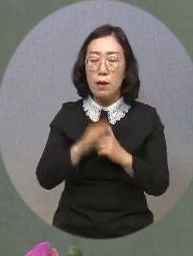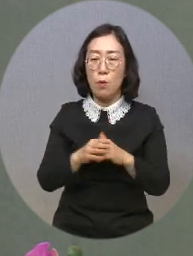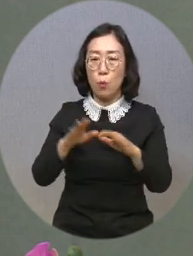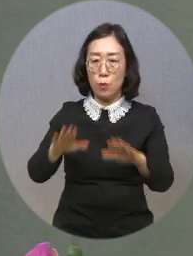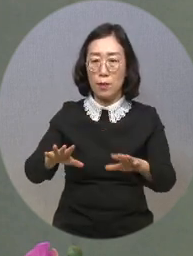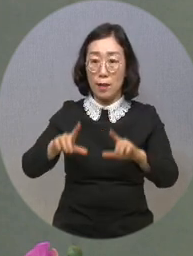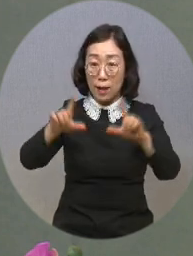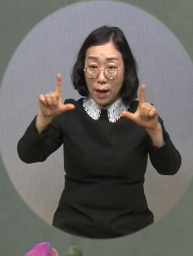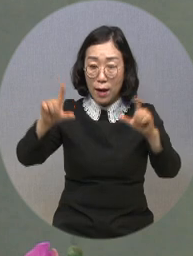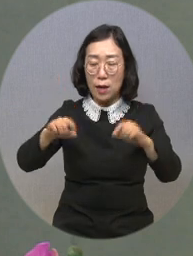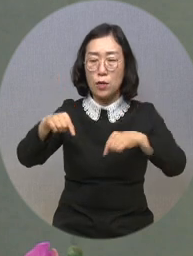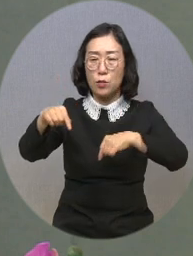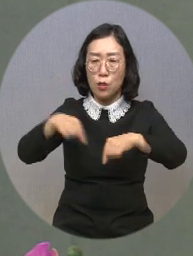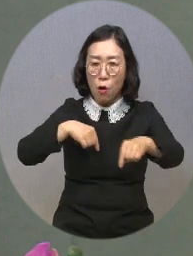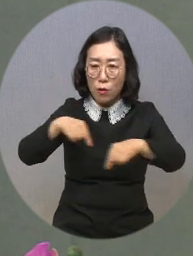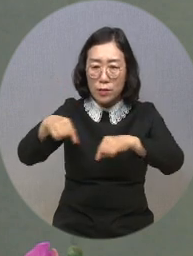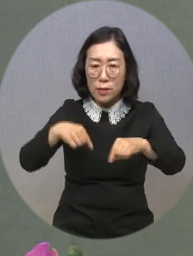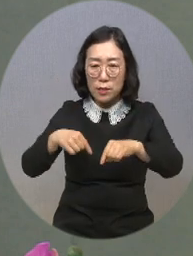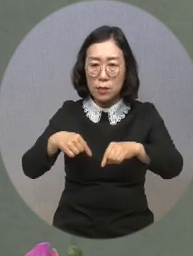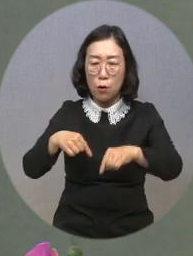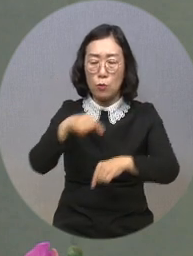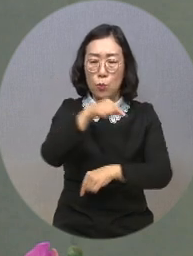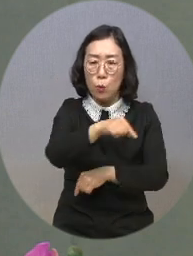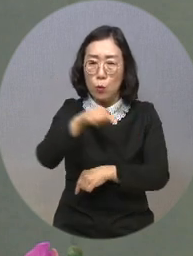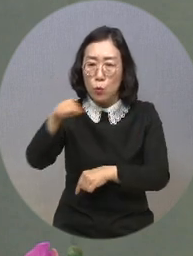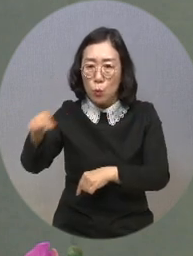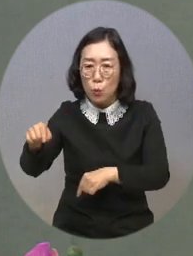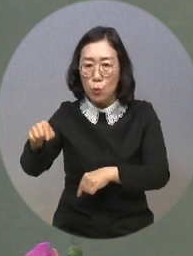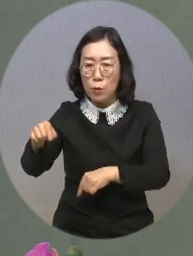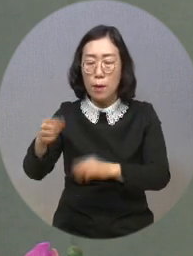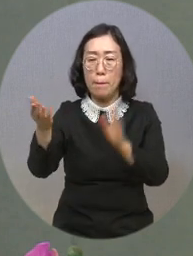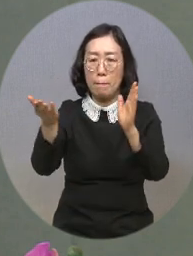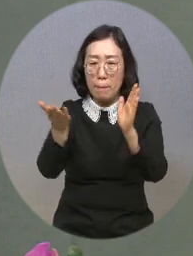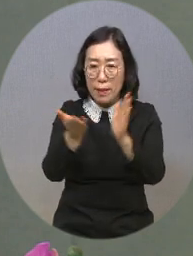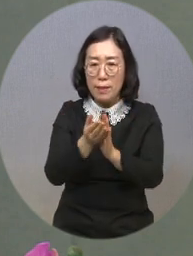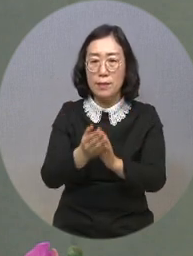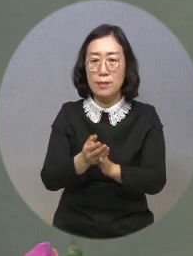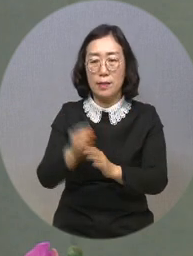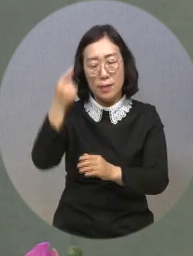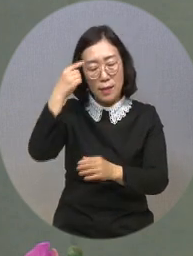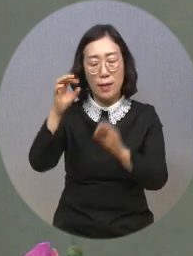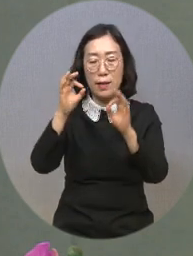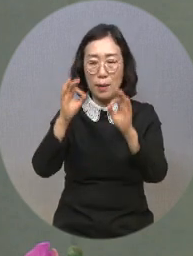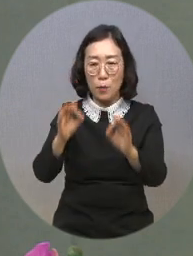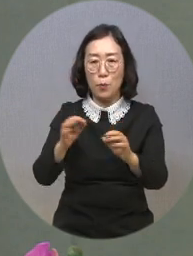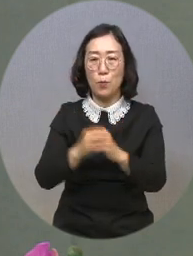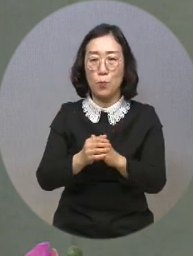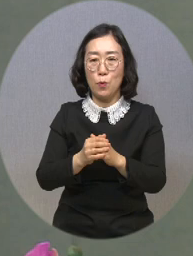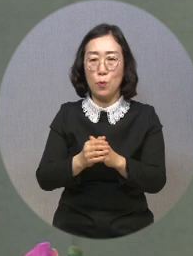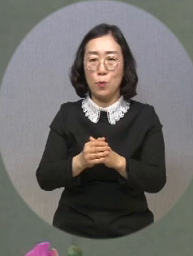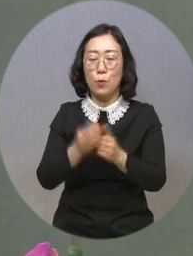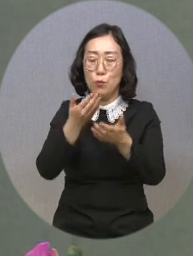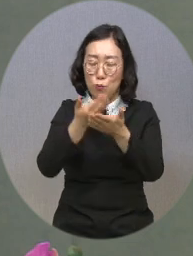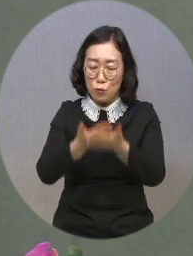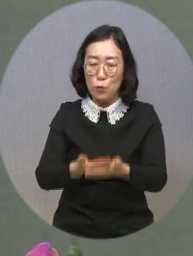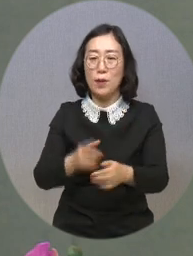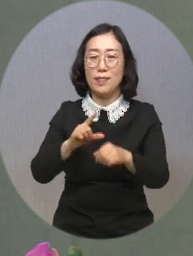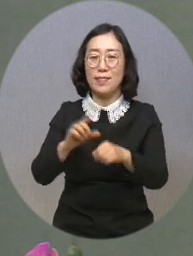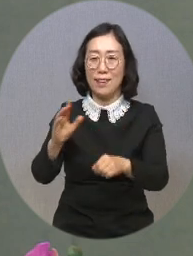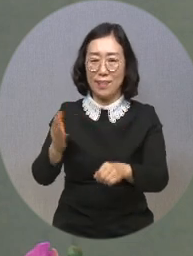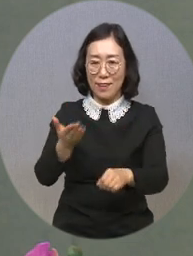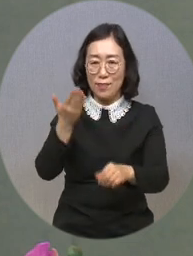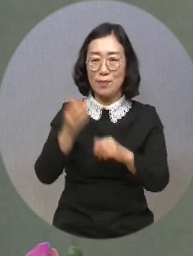세상의 정치는 어느 곳으로 가야 할 것인가 한번 생각해보는 귀한 시간이